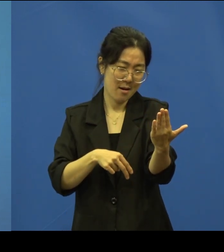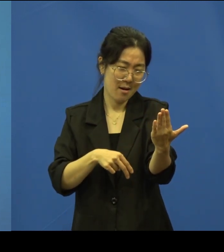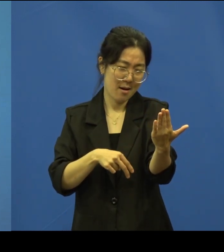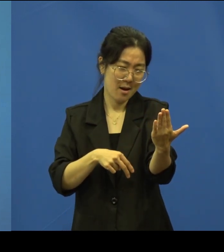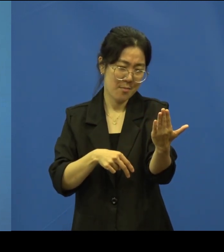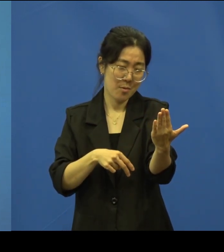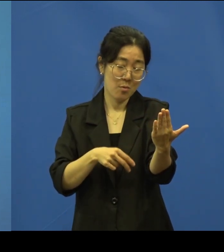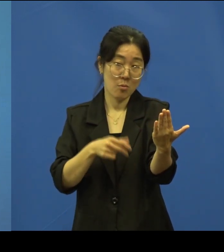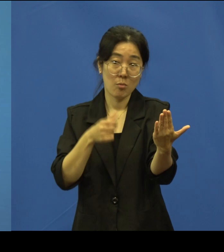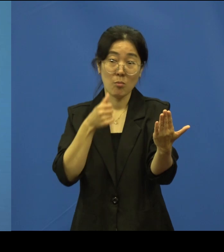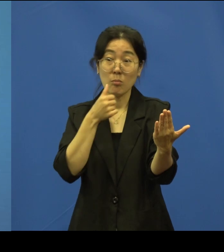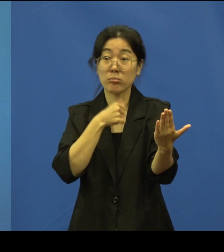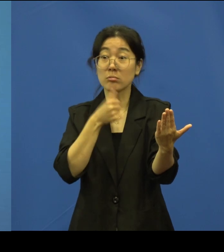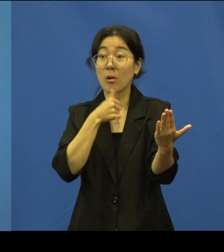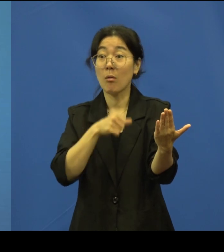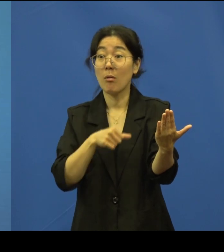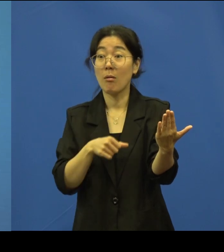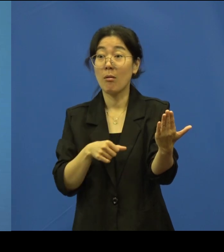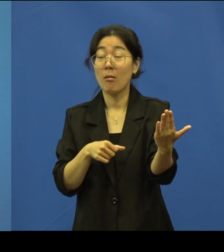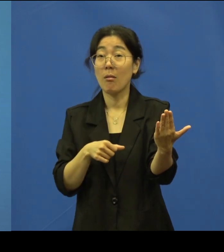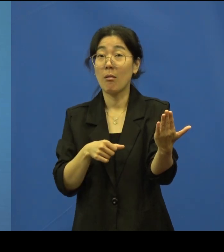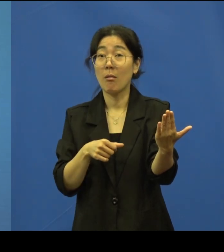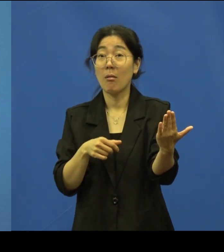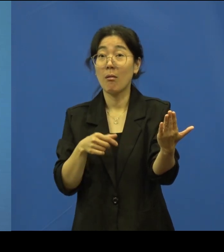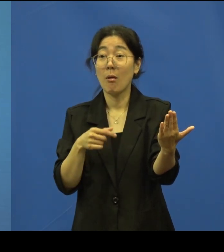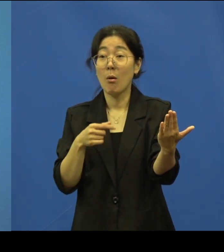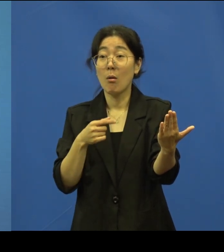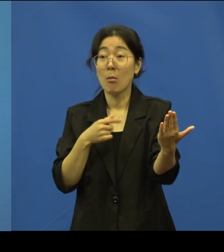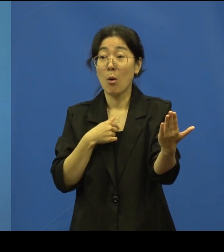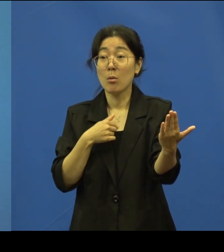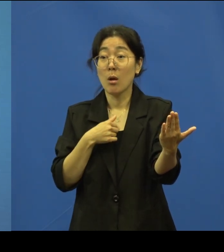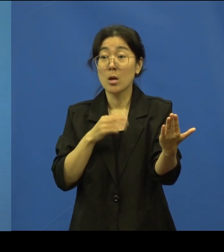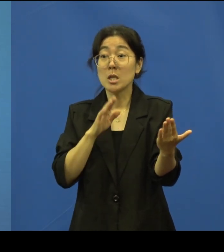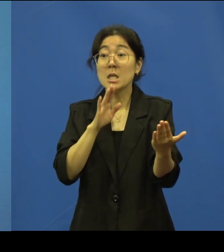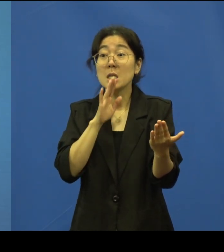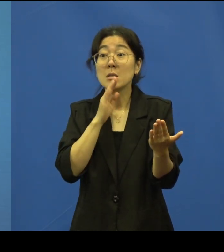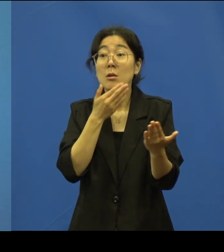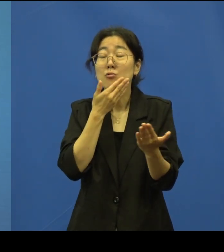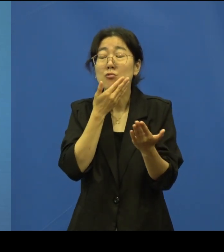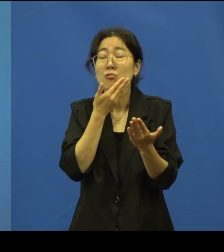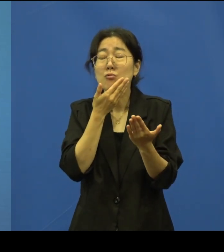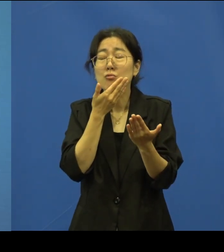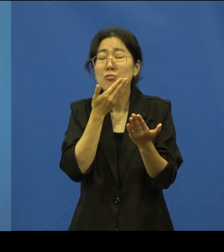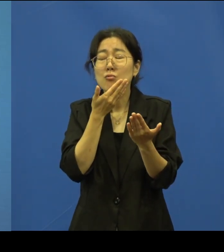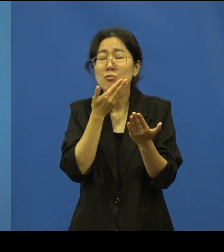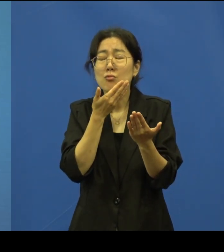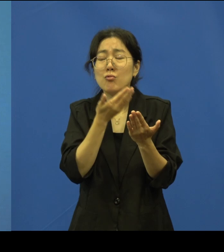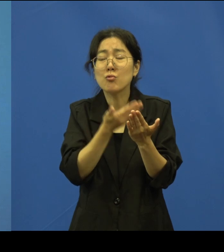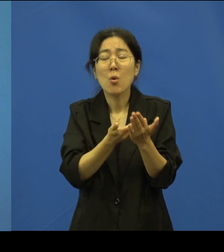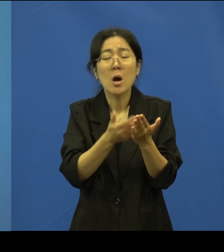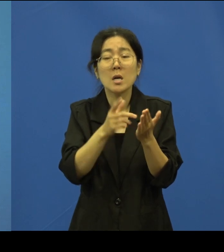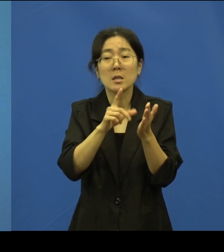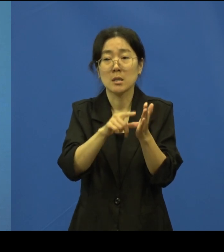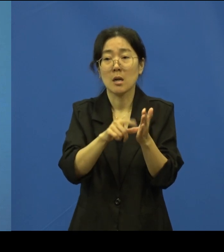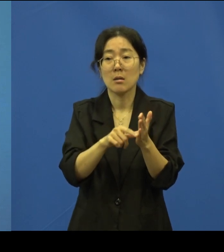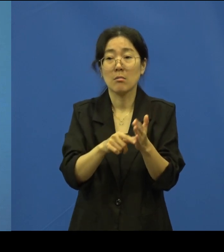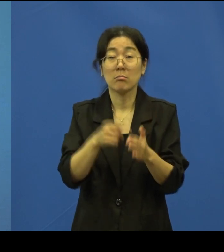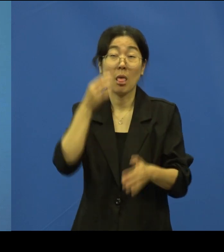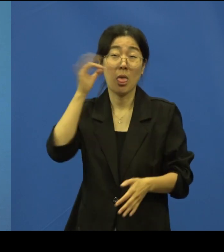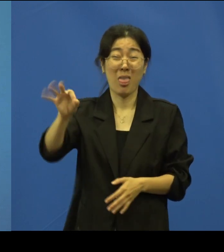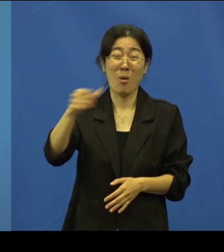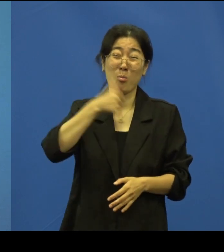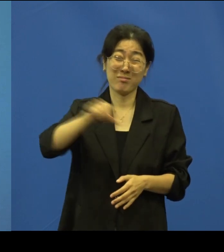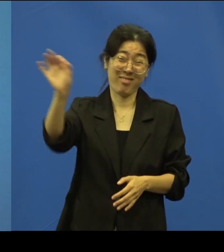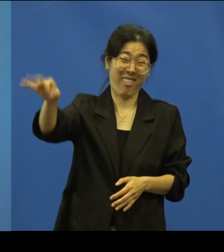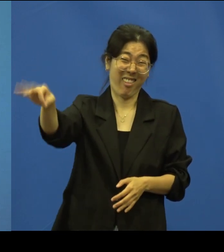정도면은 상당히 내게 있어서 중요한 기도 제목들을, 긴급한 기도 제목들을 기도할 수 있어요.